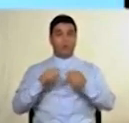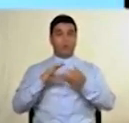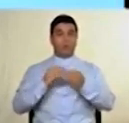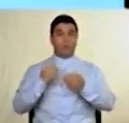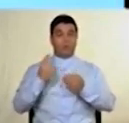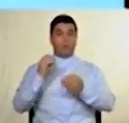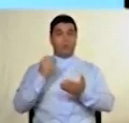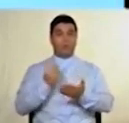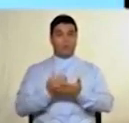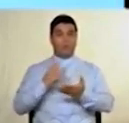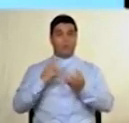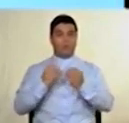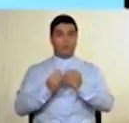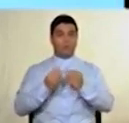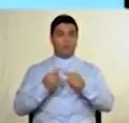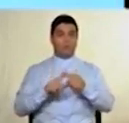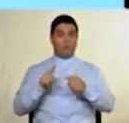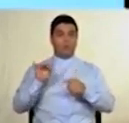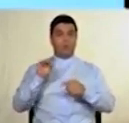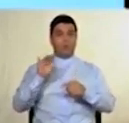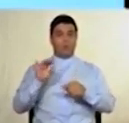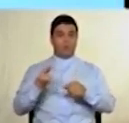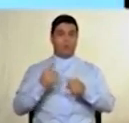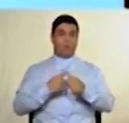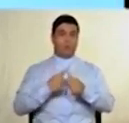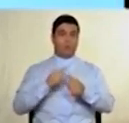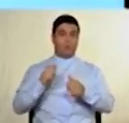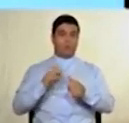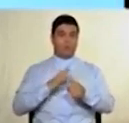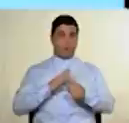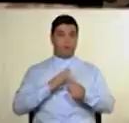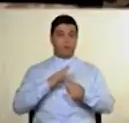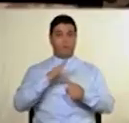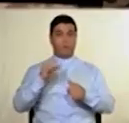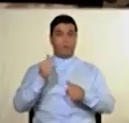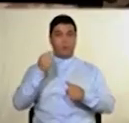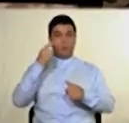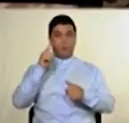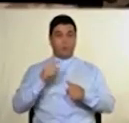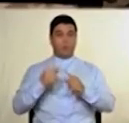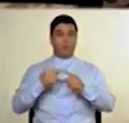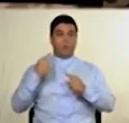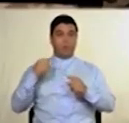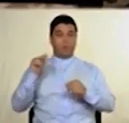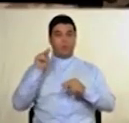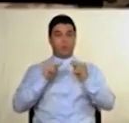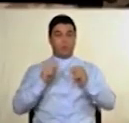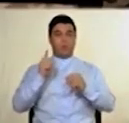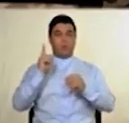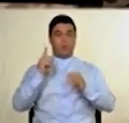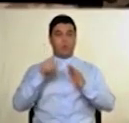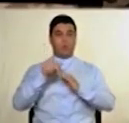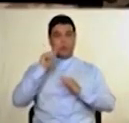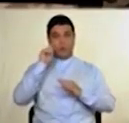va qimmatbaho mahsulotlardan biri bu ipak edi. Chunki sizga ma'lum oldingi darslarda, ya'ni qadimgi